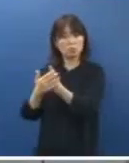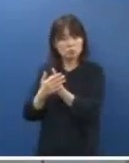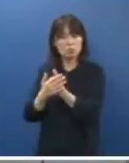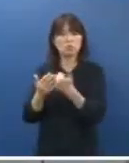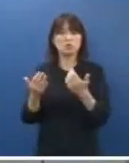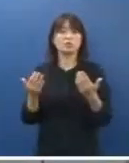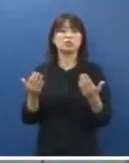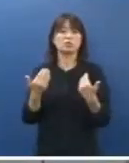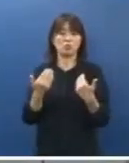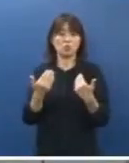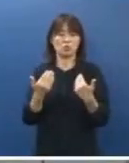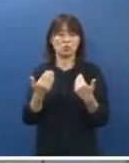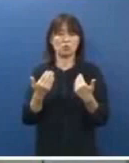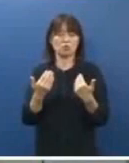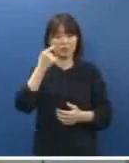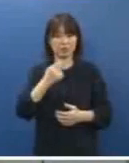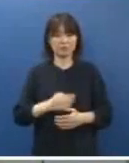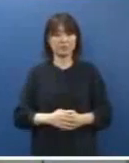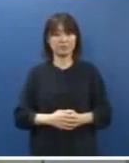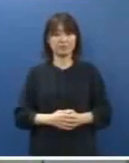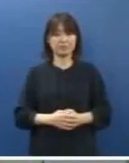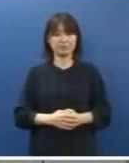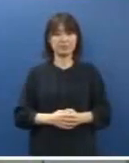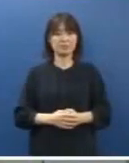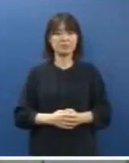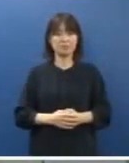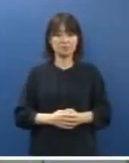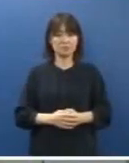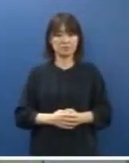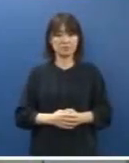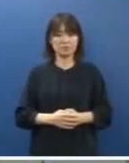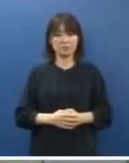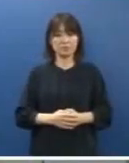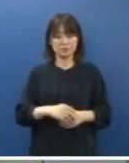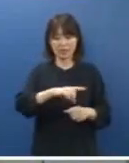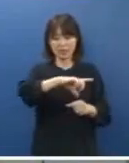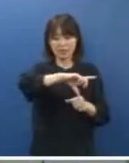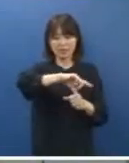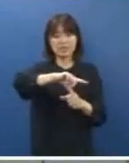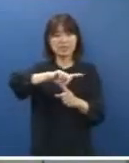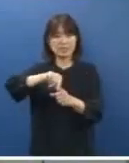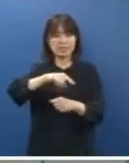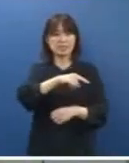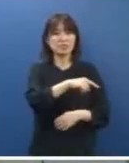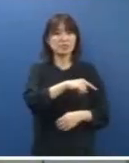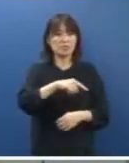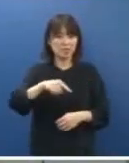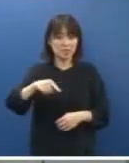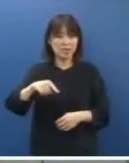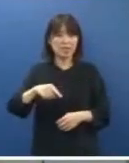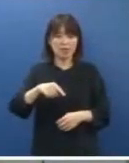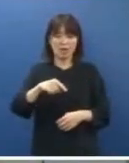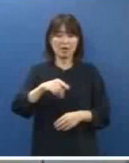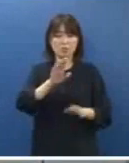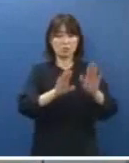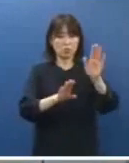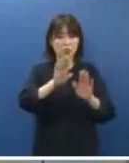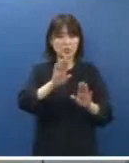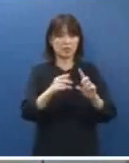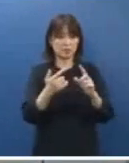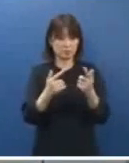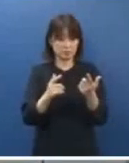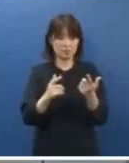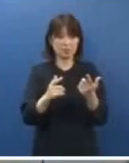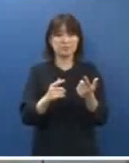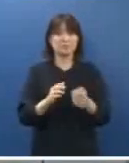と私たちは最低限思っております。で、まあ、これ地域によって若干 の, 温度差はあるんですけども、まあ、少な